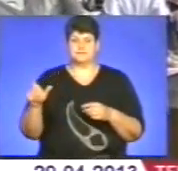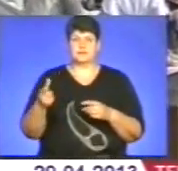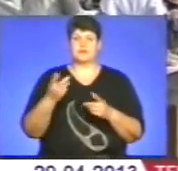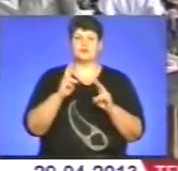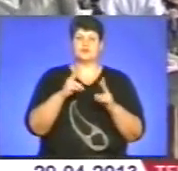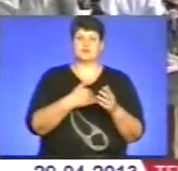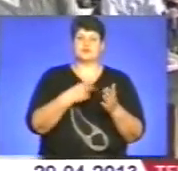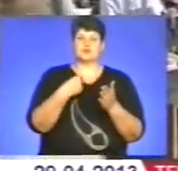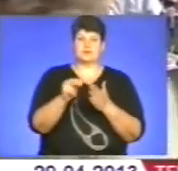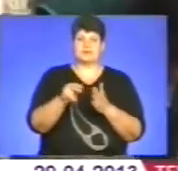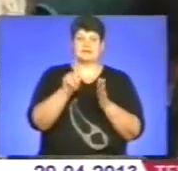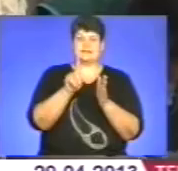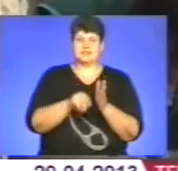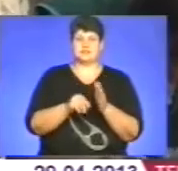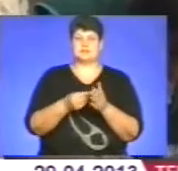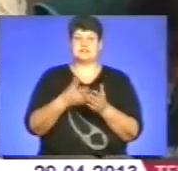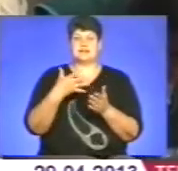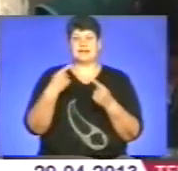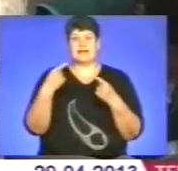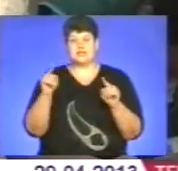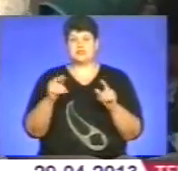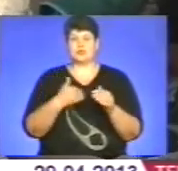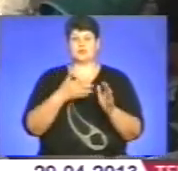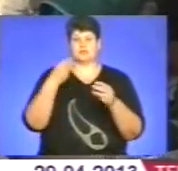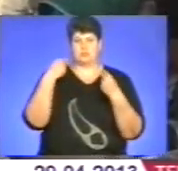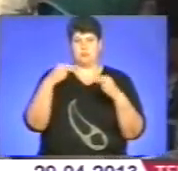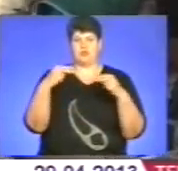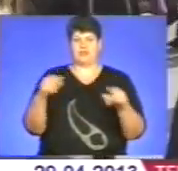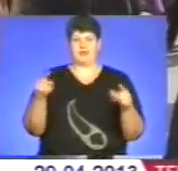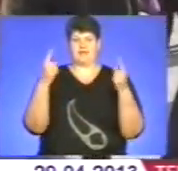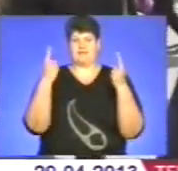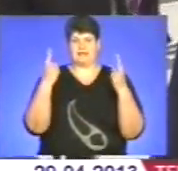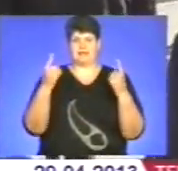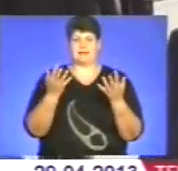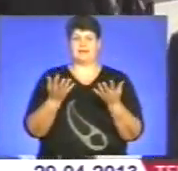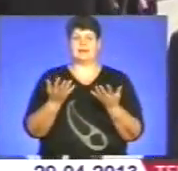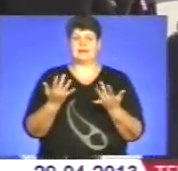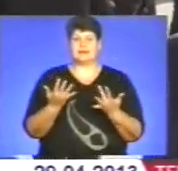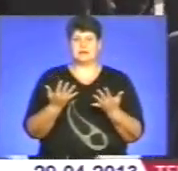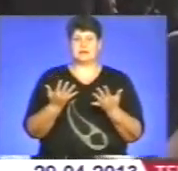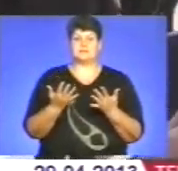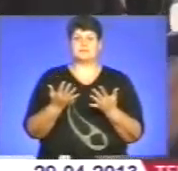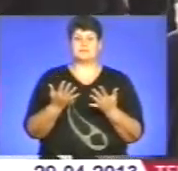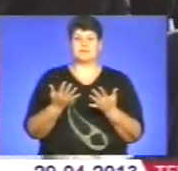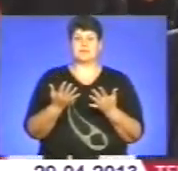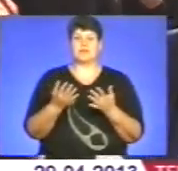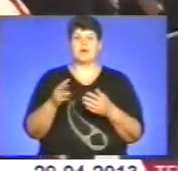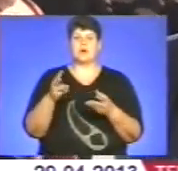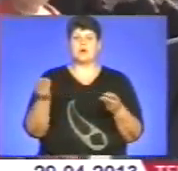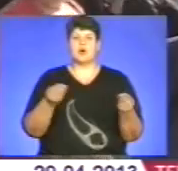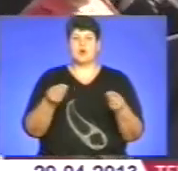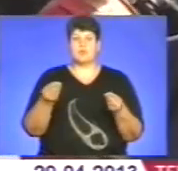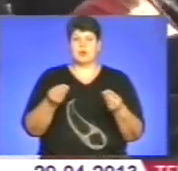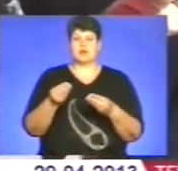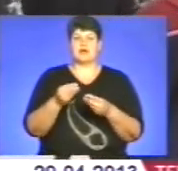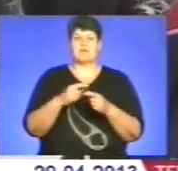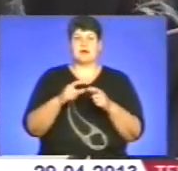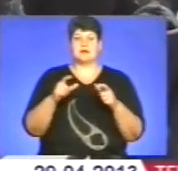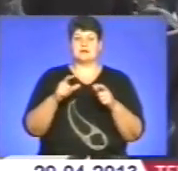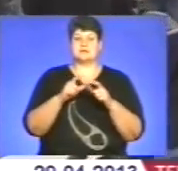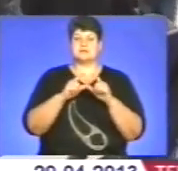нижчими цінами, для інших – реалізувати його у великій кількості. Мука в магазині дорога, бо удякувати тут дешевша. А яка